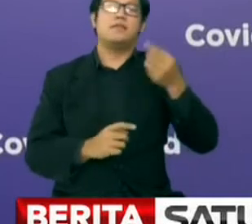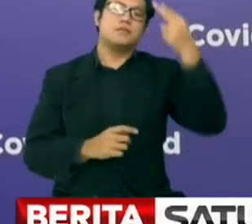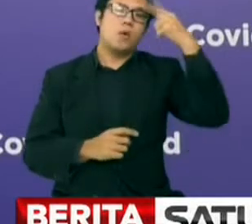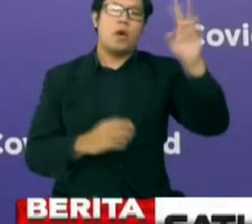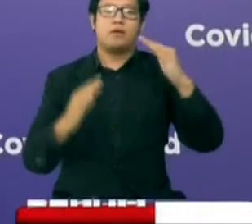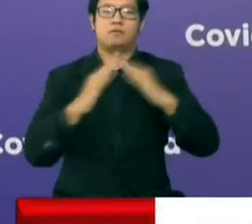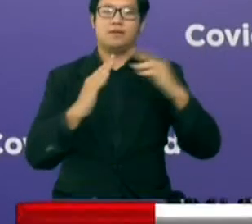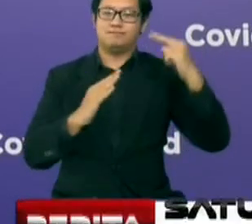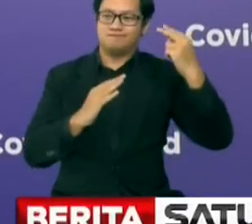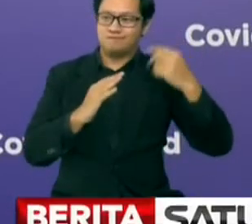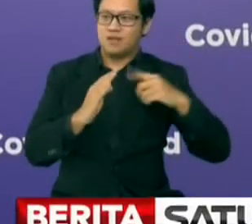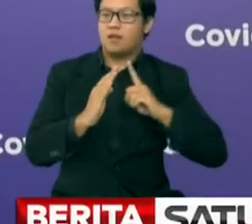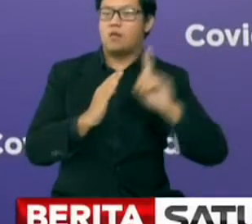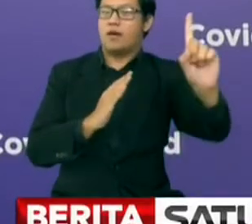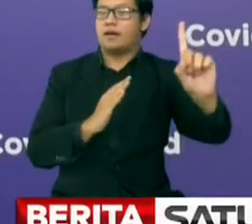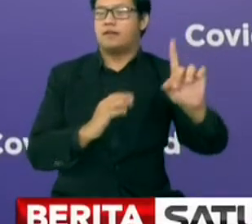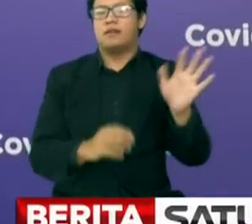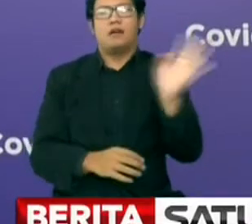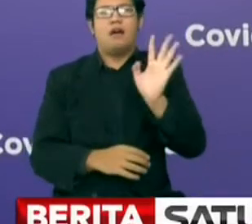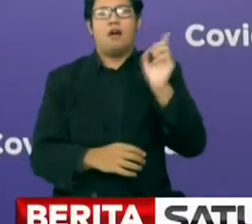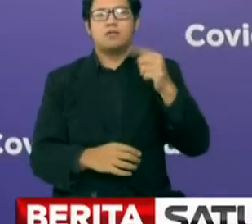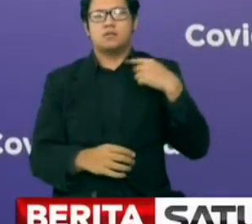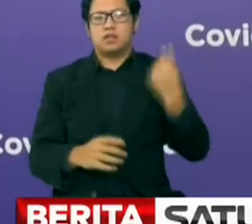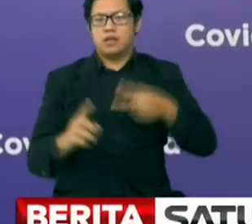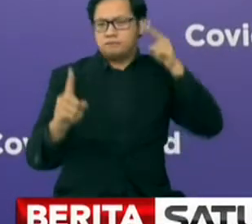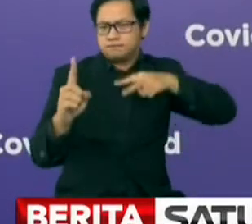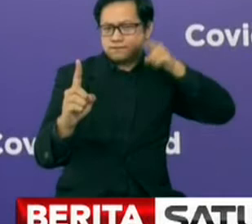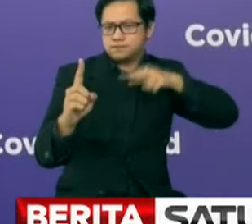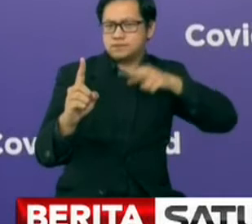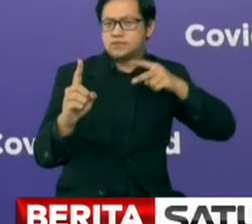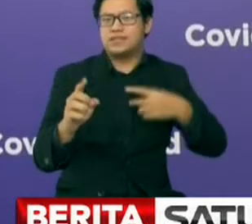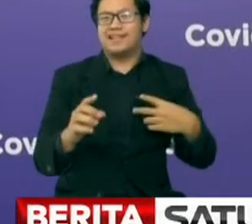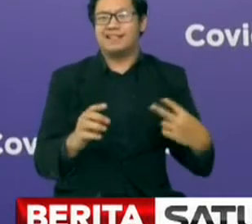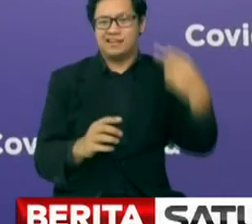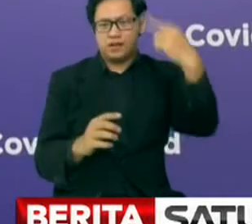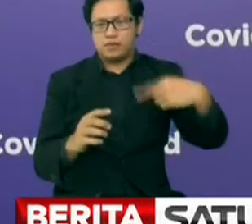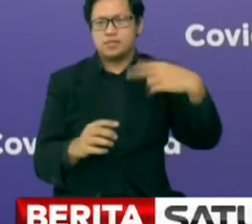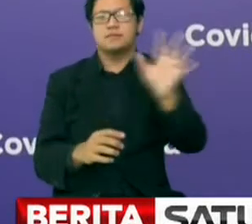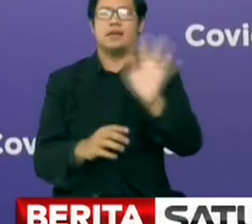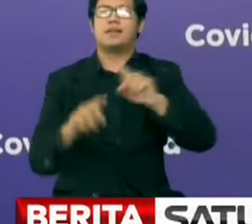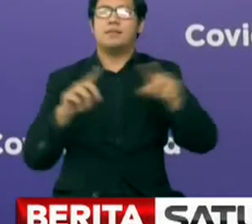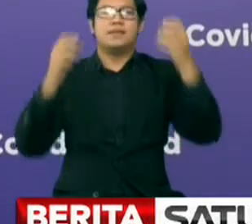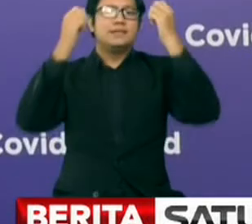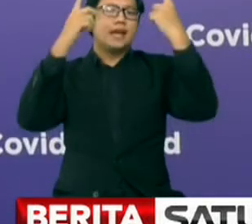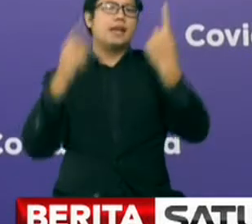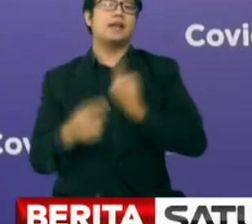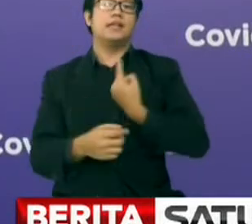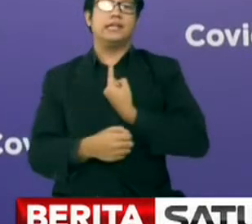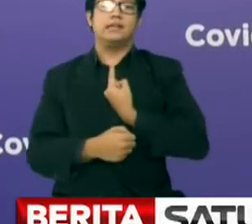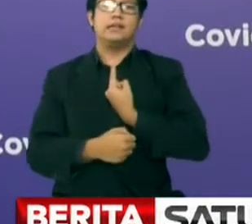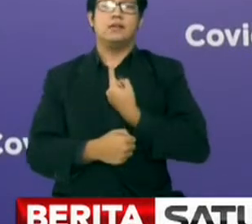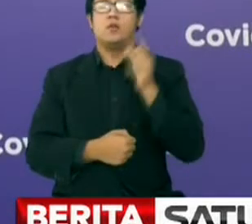Kau tidak perlu kemudian kita harus diawasi agar tidak keluar rumah tetapi sebuah kesadaran diri sendiri